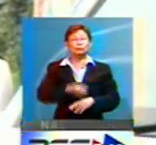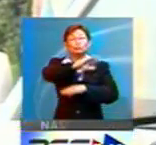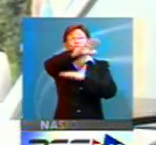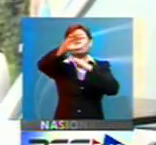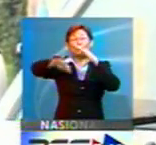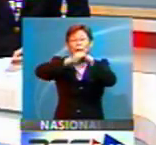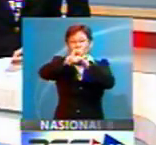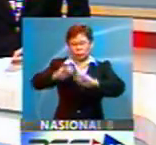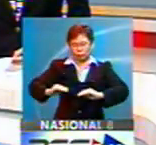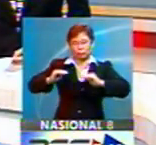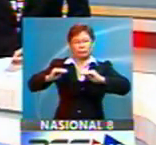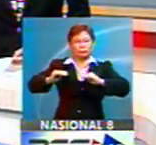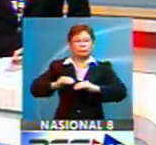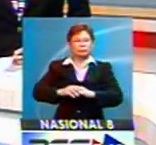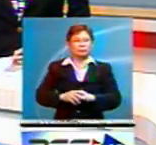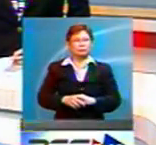Semua kerja menaik taraf pencawang.